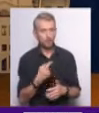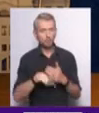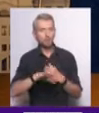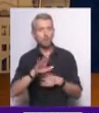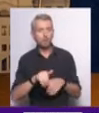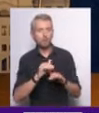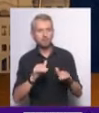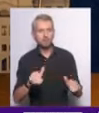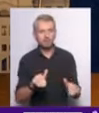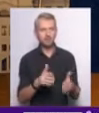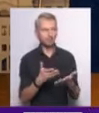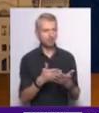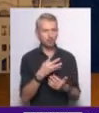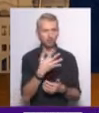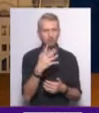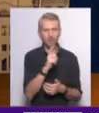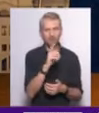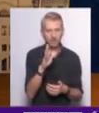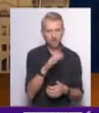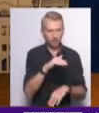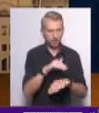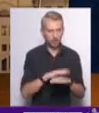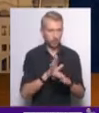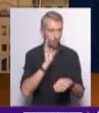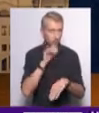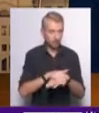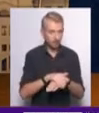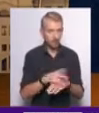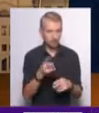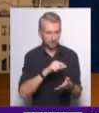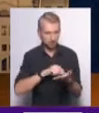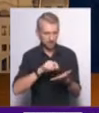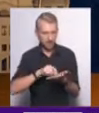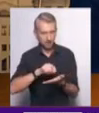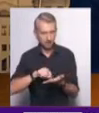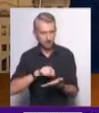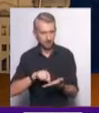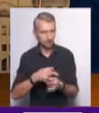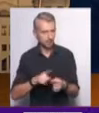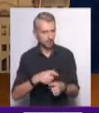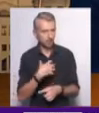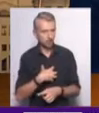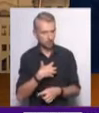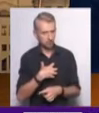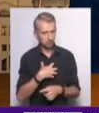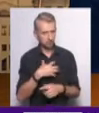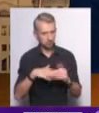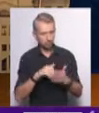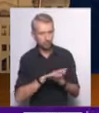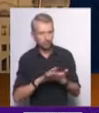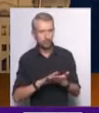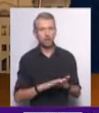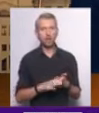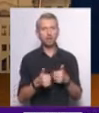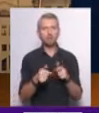дітям як мінімум 45 хвилин, а фактично весь день писати. Це дуже важливо. Так само біля